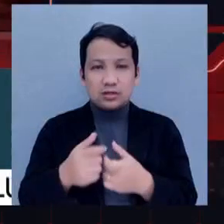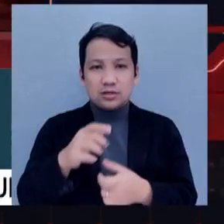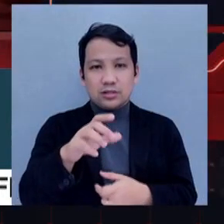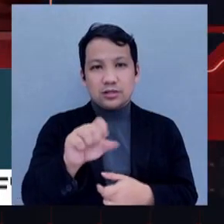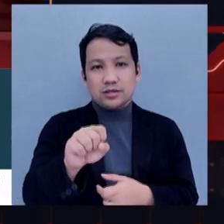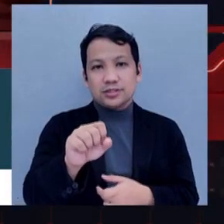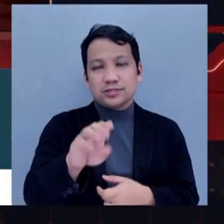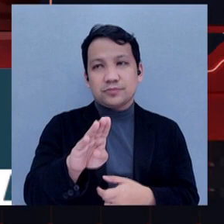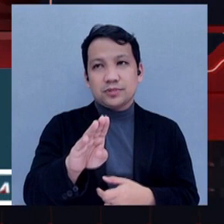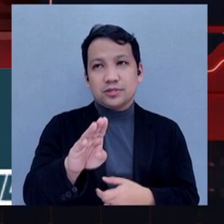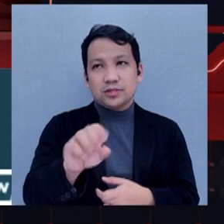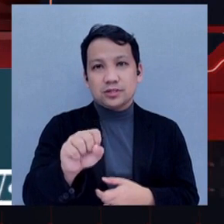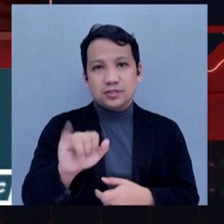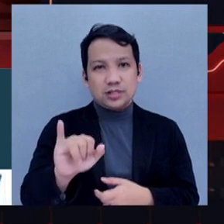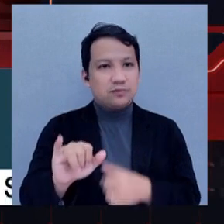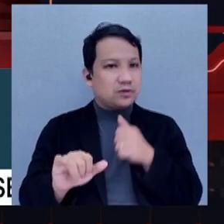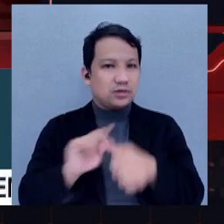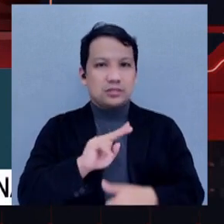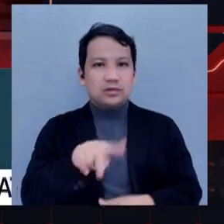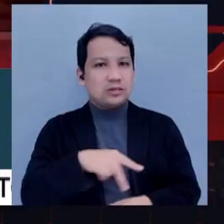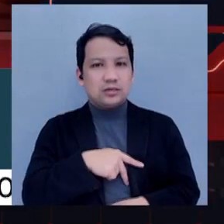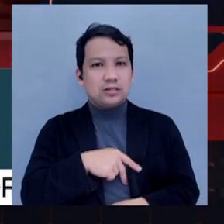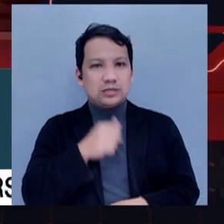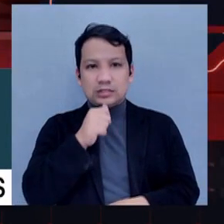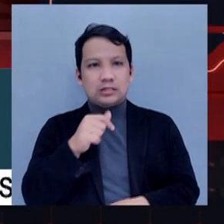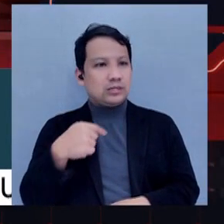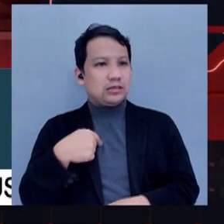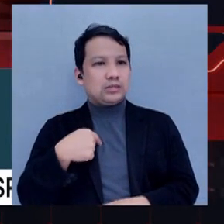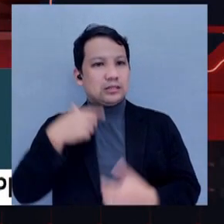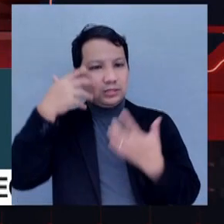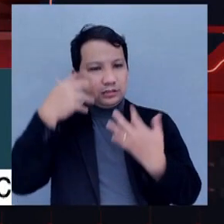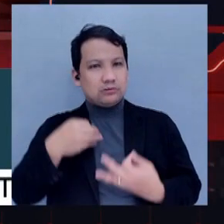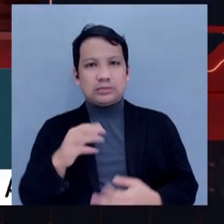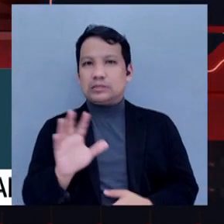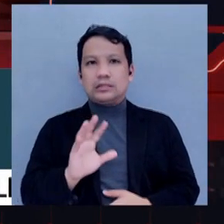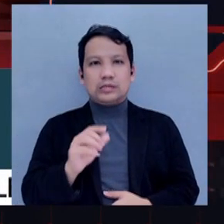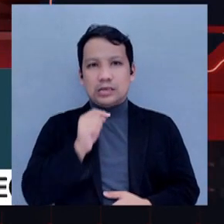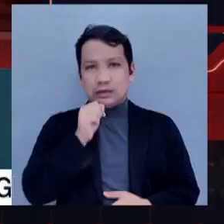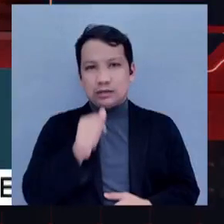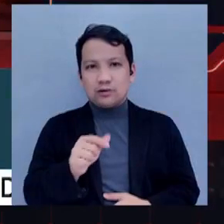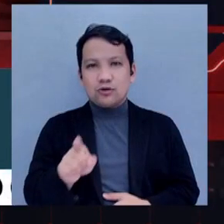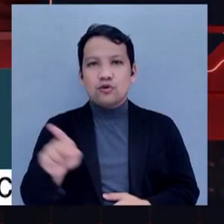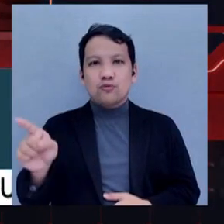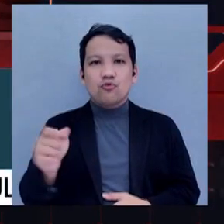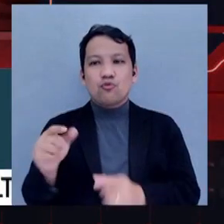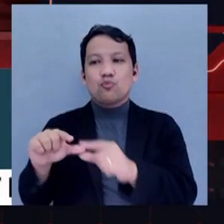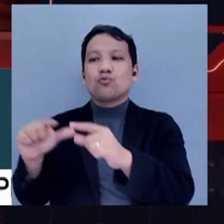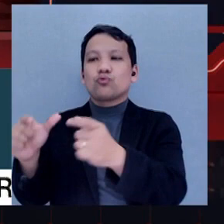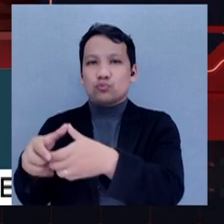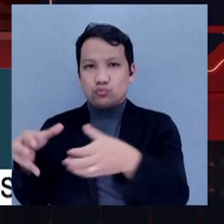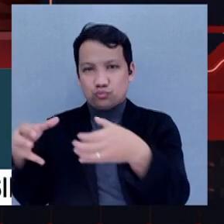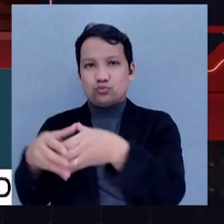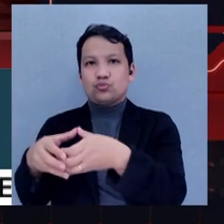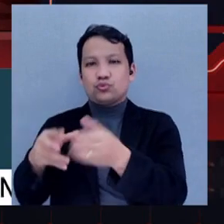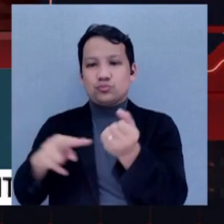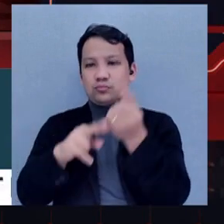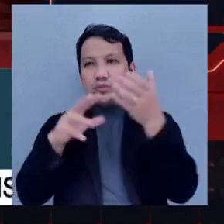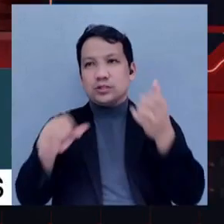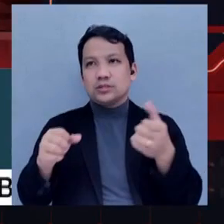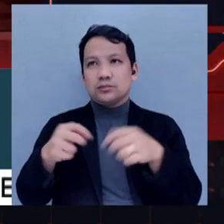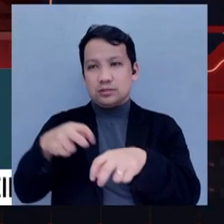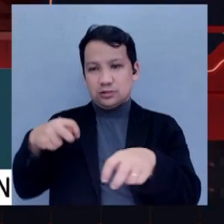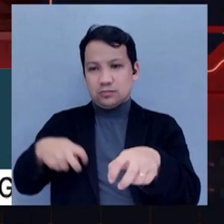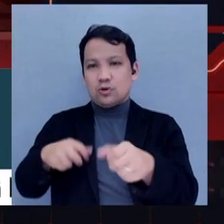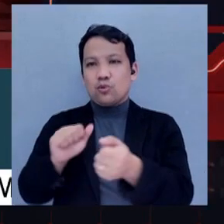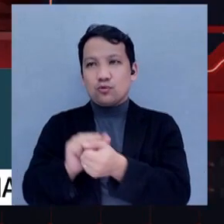niya personal na kwan, hindi siya ang nagde-decide, kundi yung grupo advisor niya na sa likod niya na